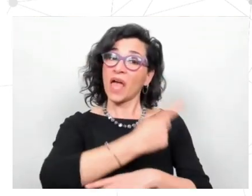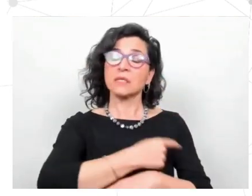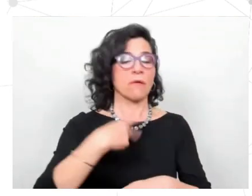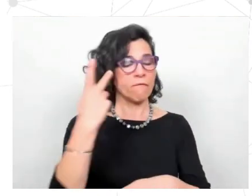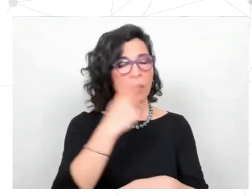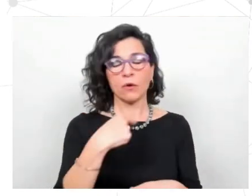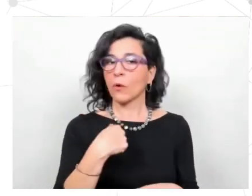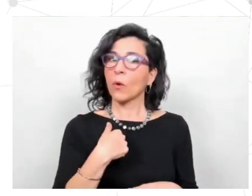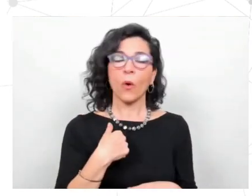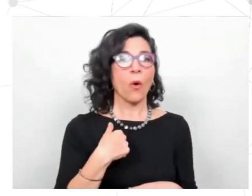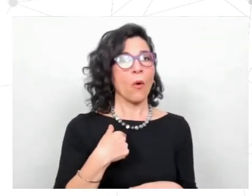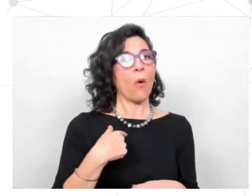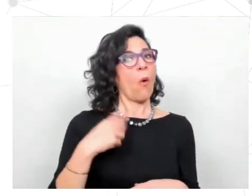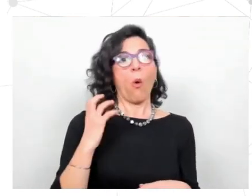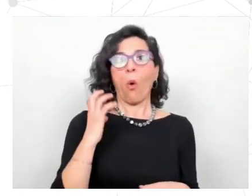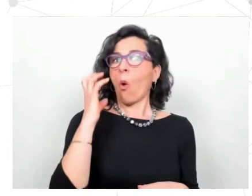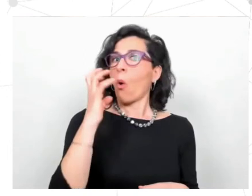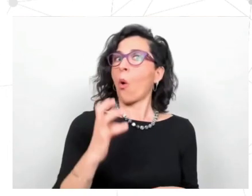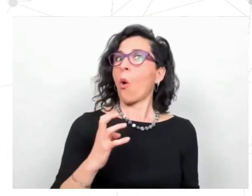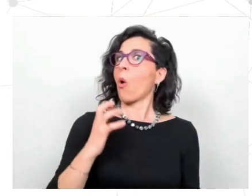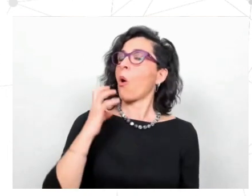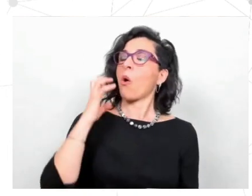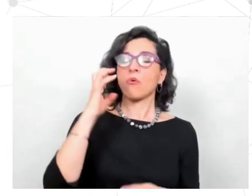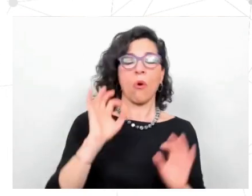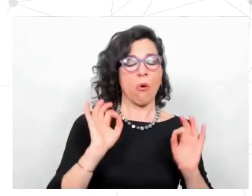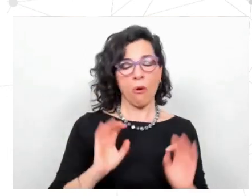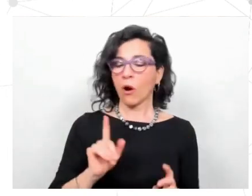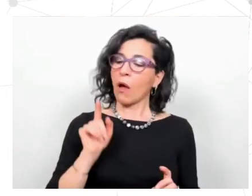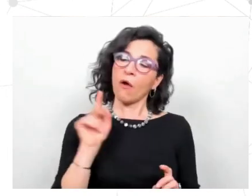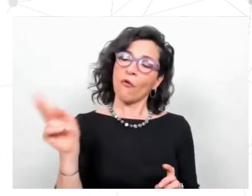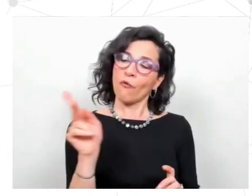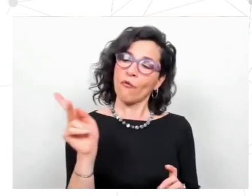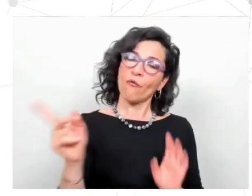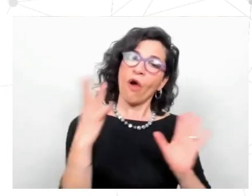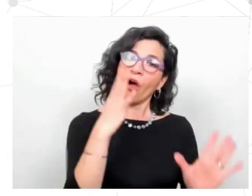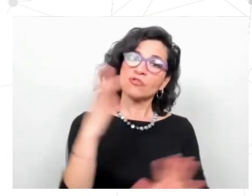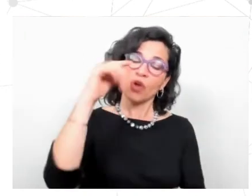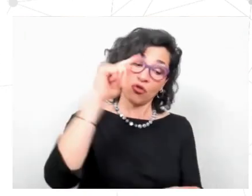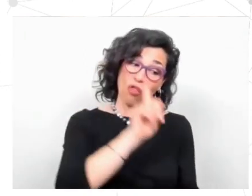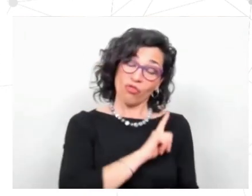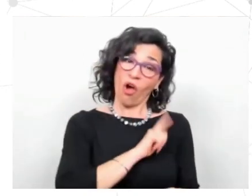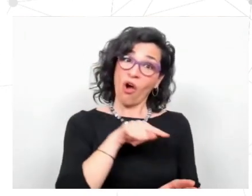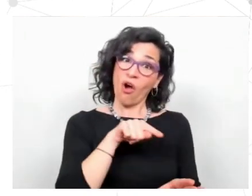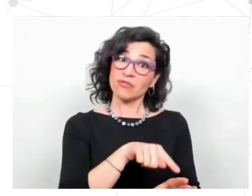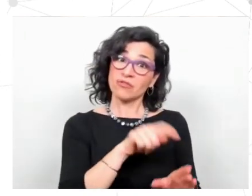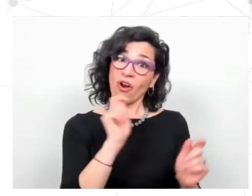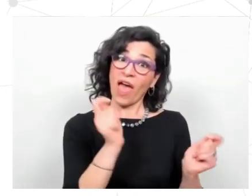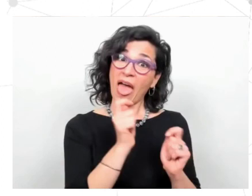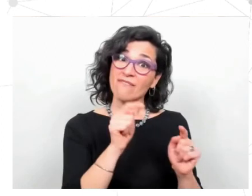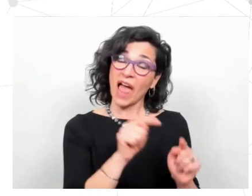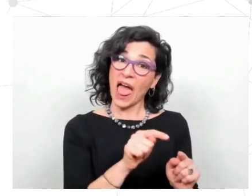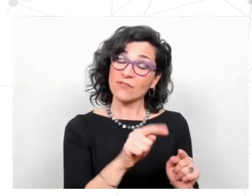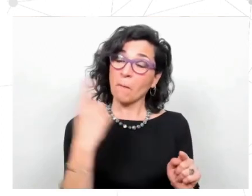onorati che avete scelto il nostro evento per fare il